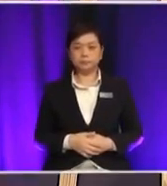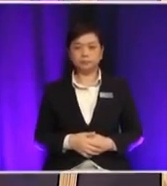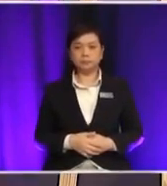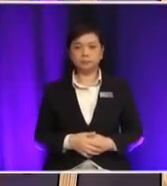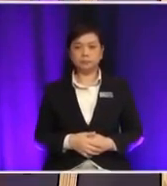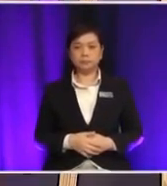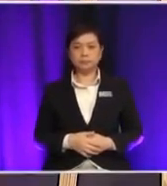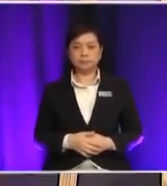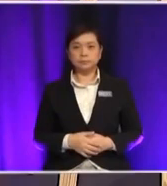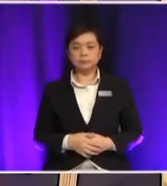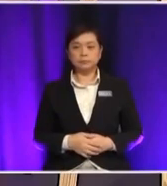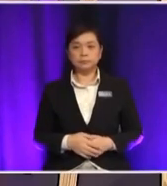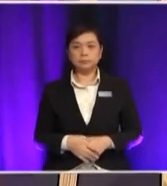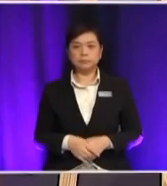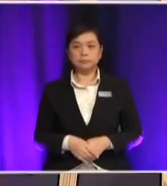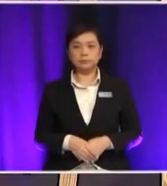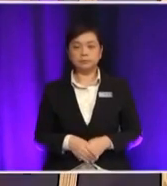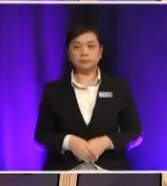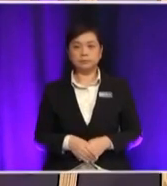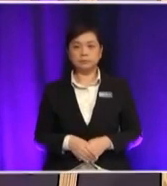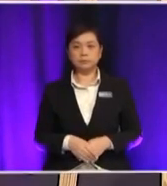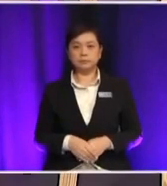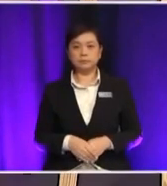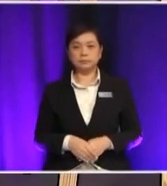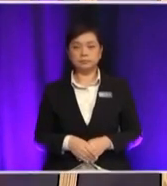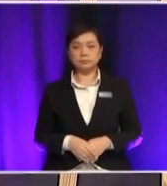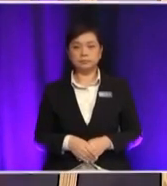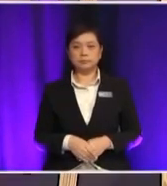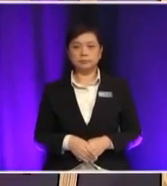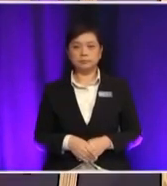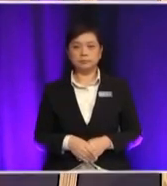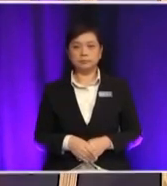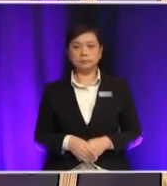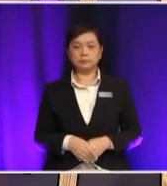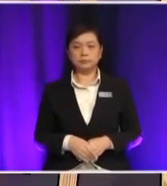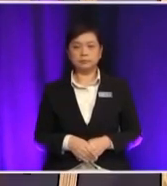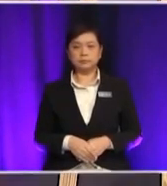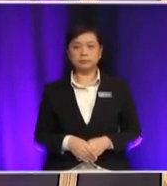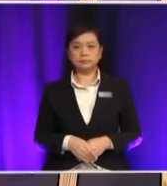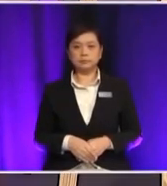mitosis Oke tip-tip penting Nah inilah tips pentingnya